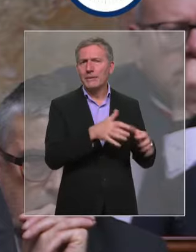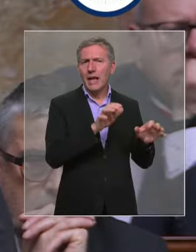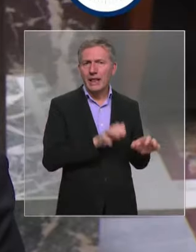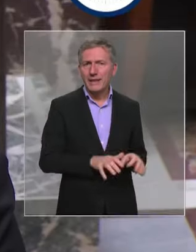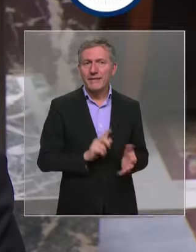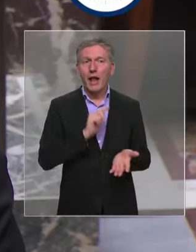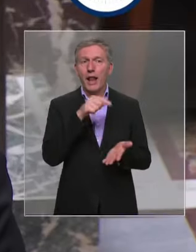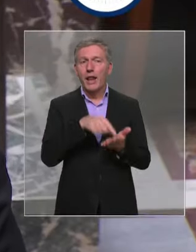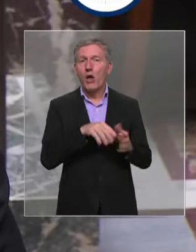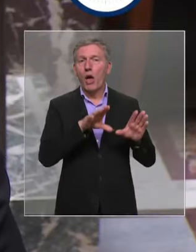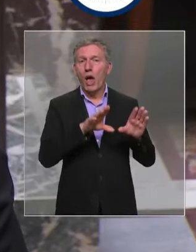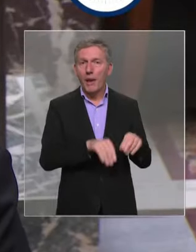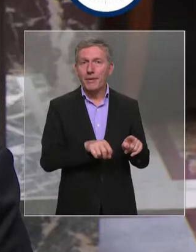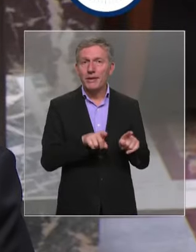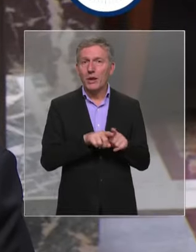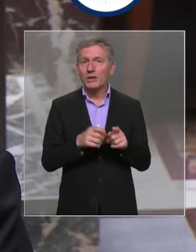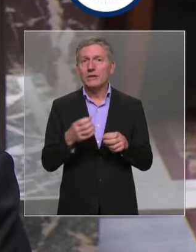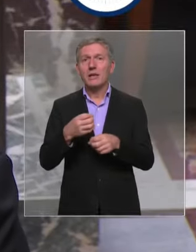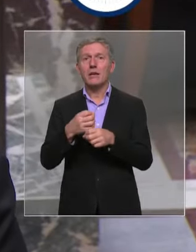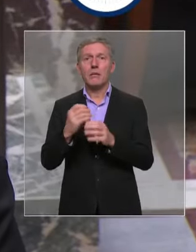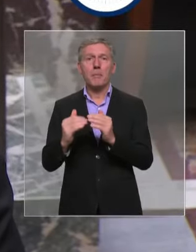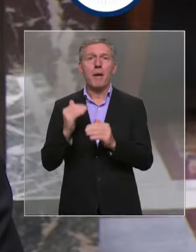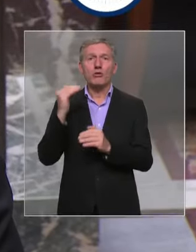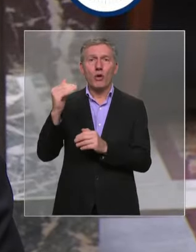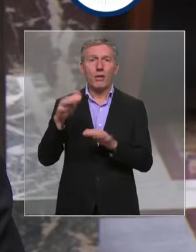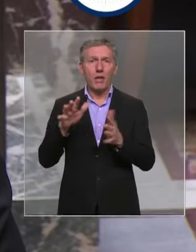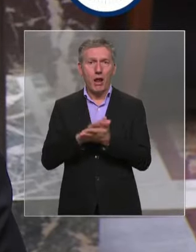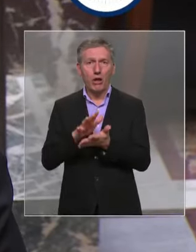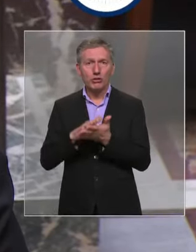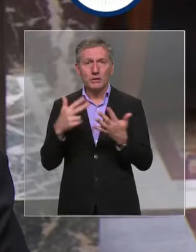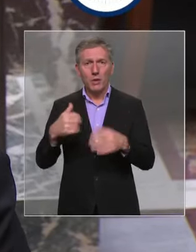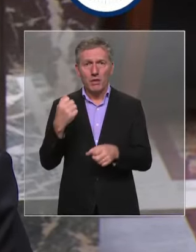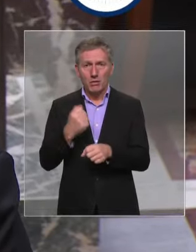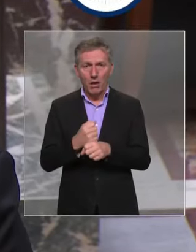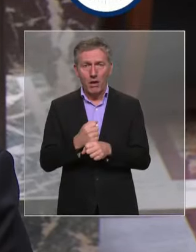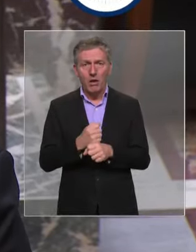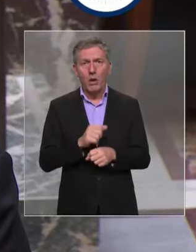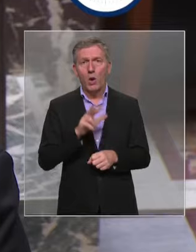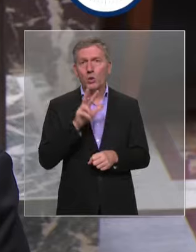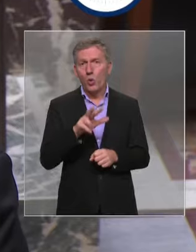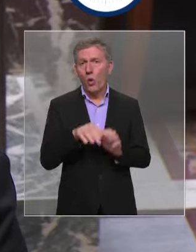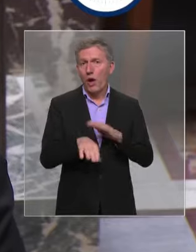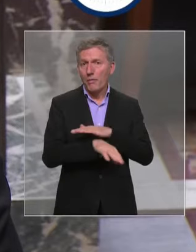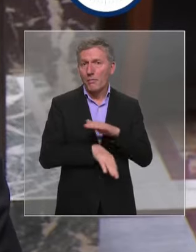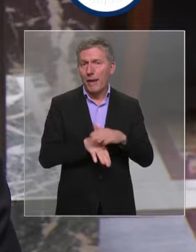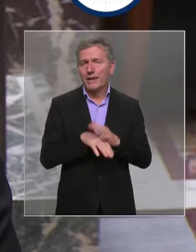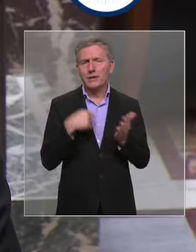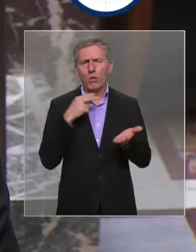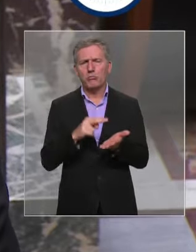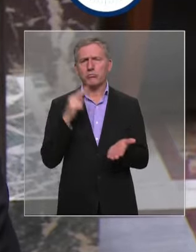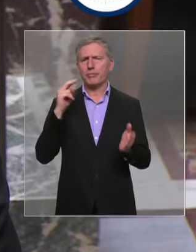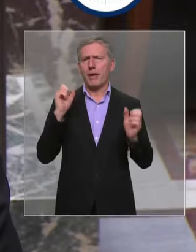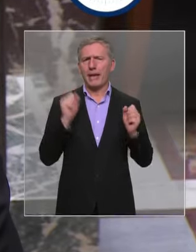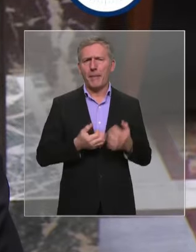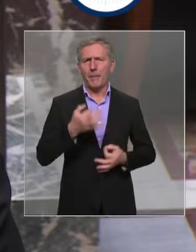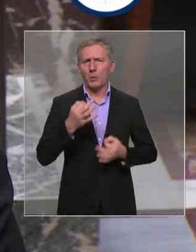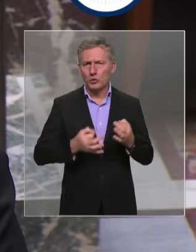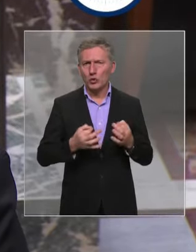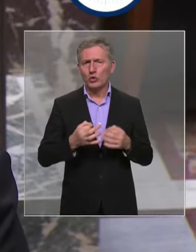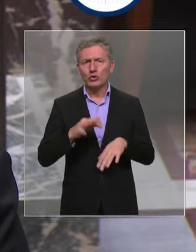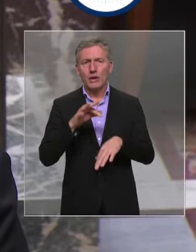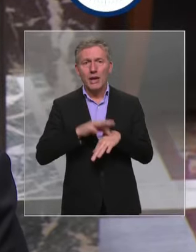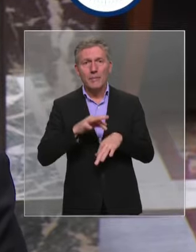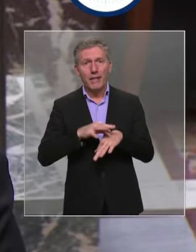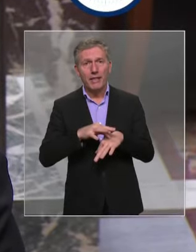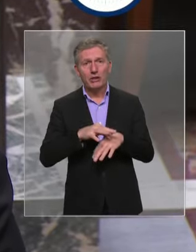lieu de résidence et la majorité, les 3 qui sont fondamentales, qui sont celles du discernement, de la pathologie,